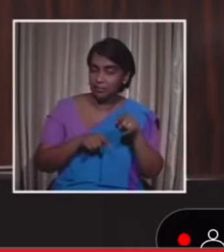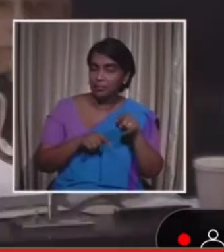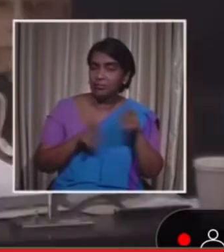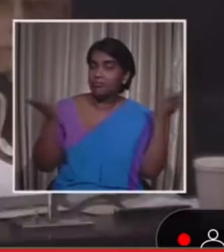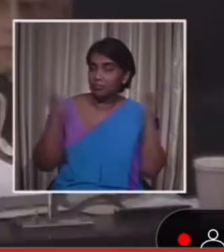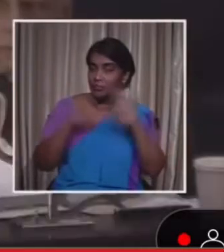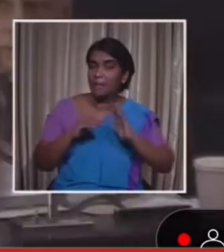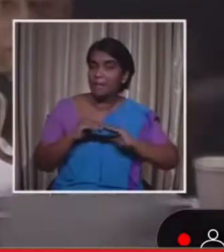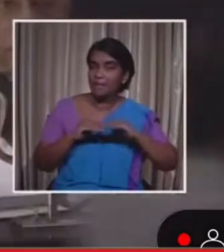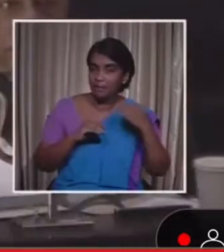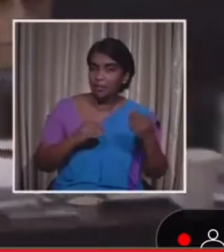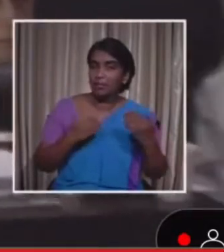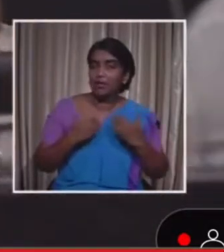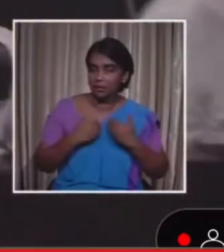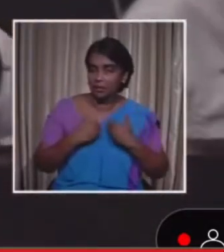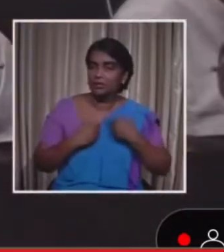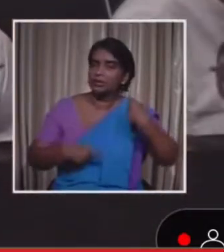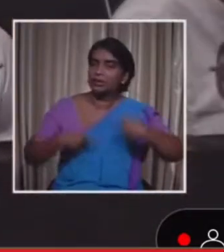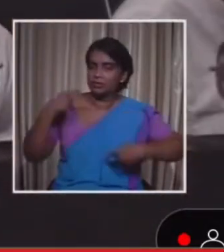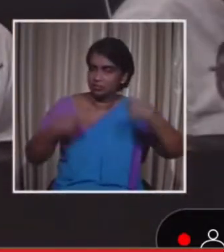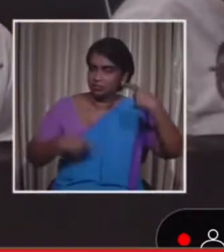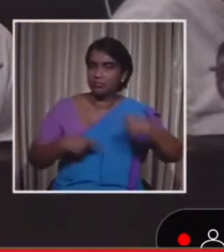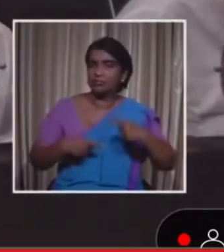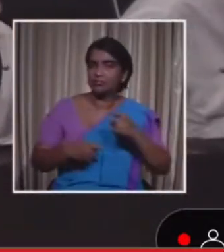ඒ පාර්ලිමේන්තුව රැස් වුණාන් පස්සේ අපි මේක